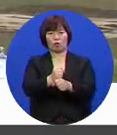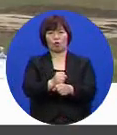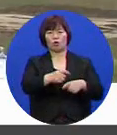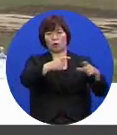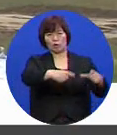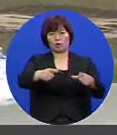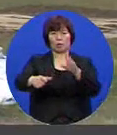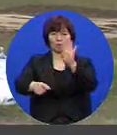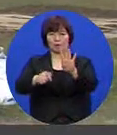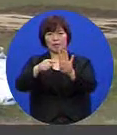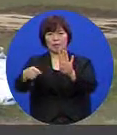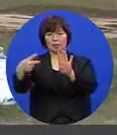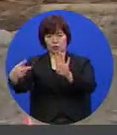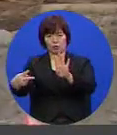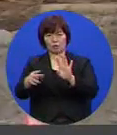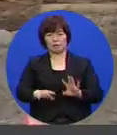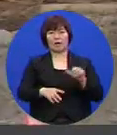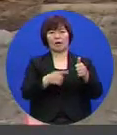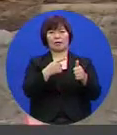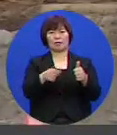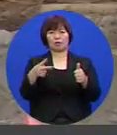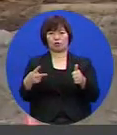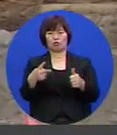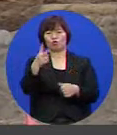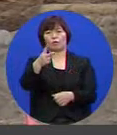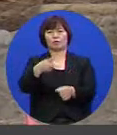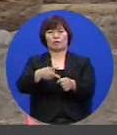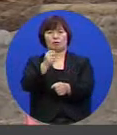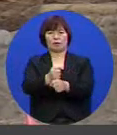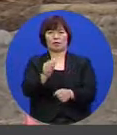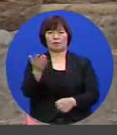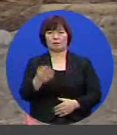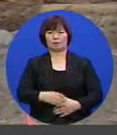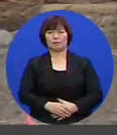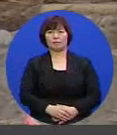만성지구에서 B-2블록에 이어 두 번째로 건립됩니다.